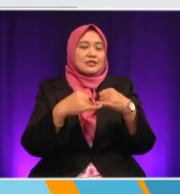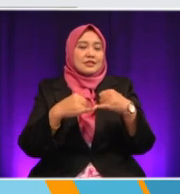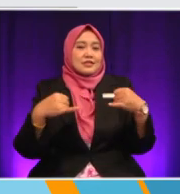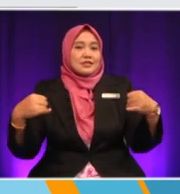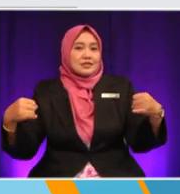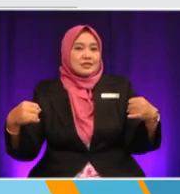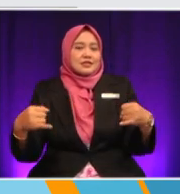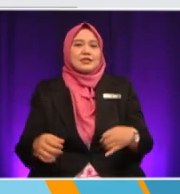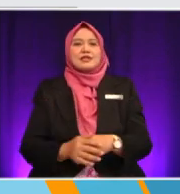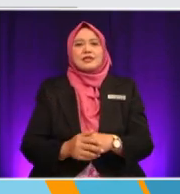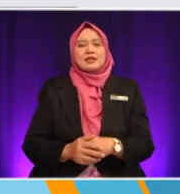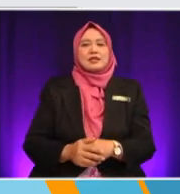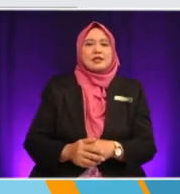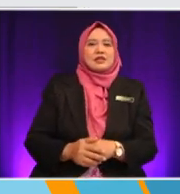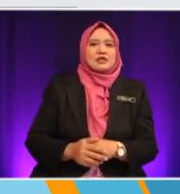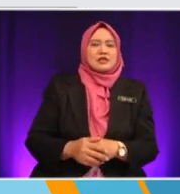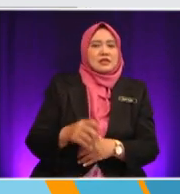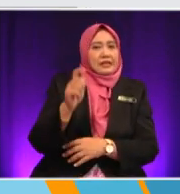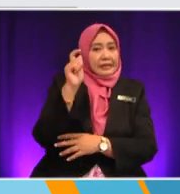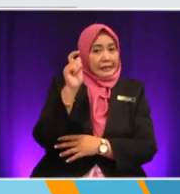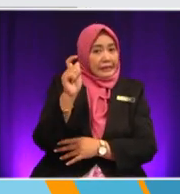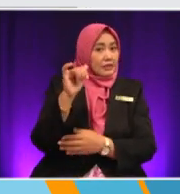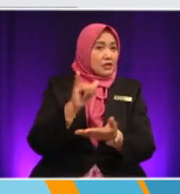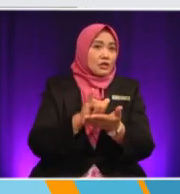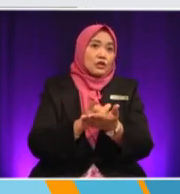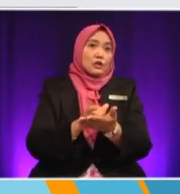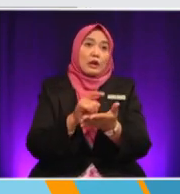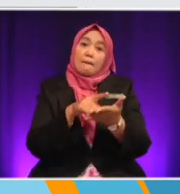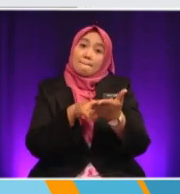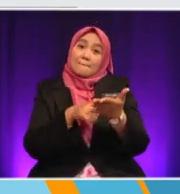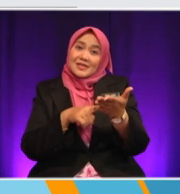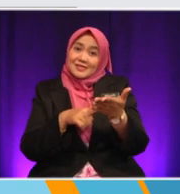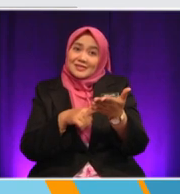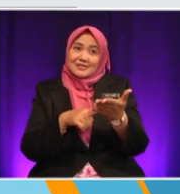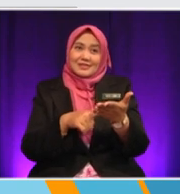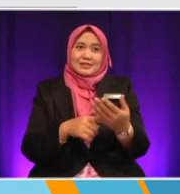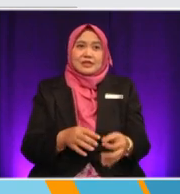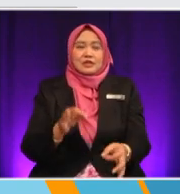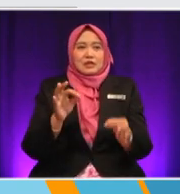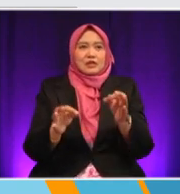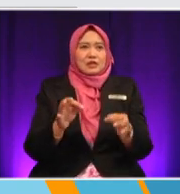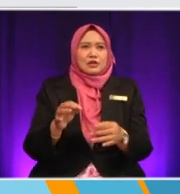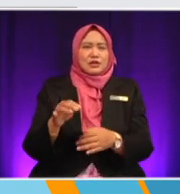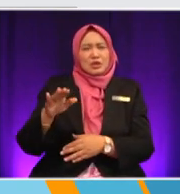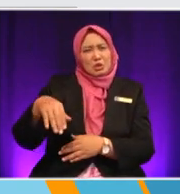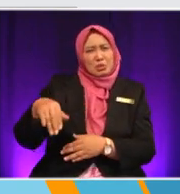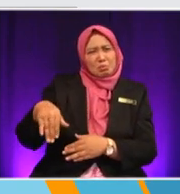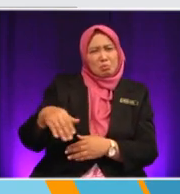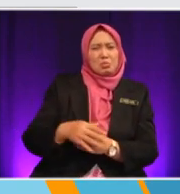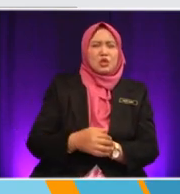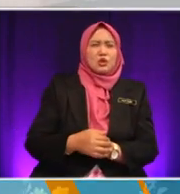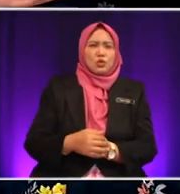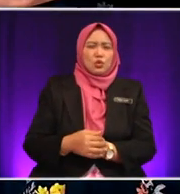XA Jadi kalau murid-murid semua yang belum Tadi oke yang jelas Tadi Alhamdulillah jadi yang belum